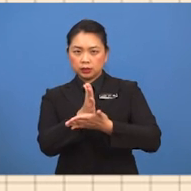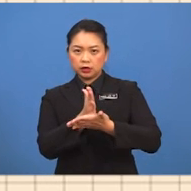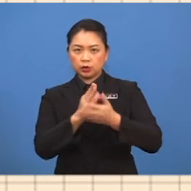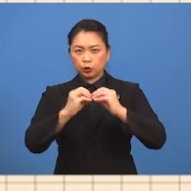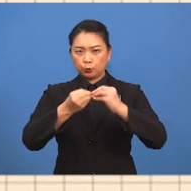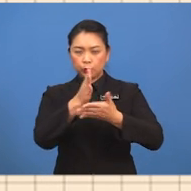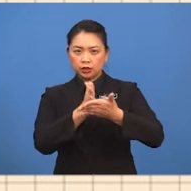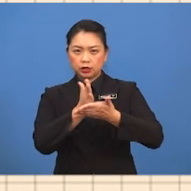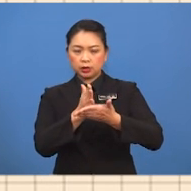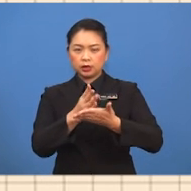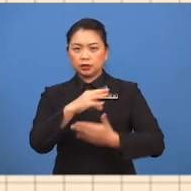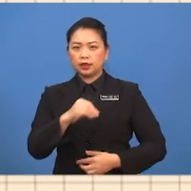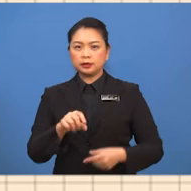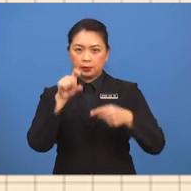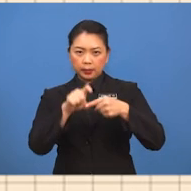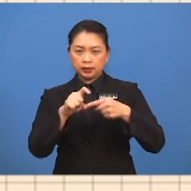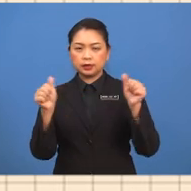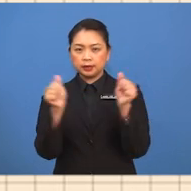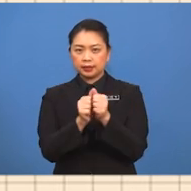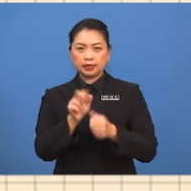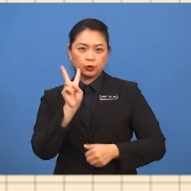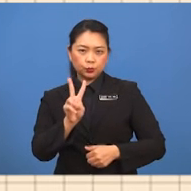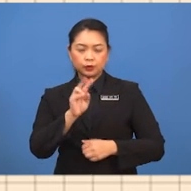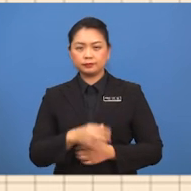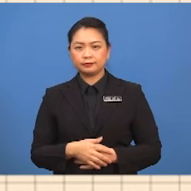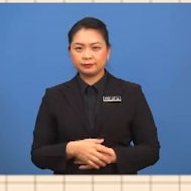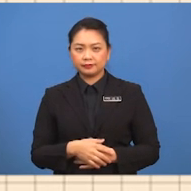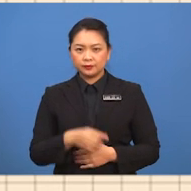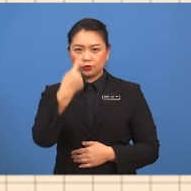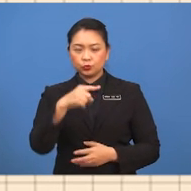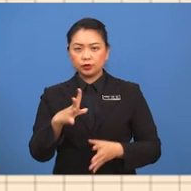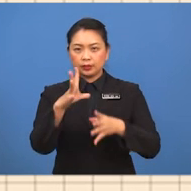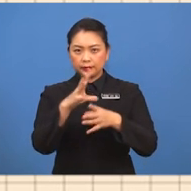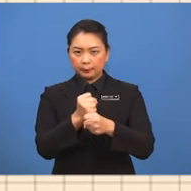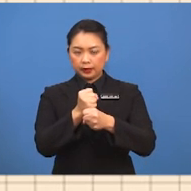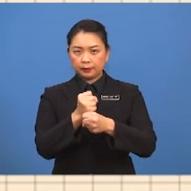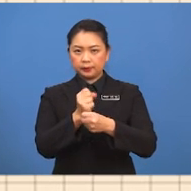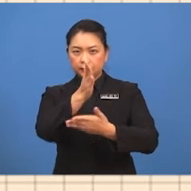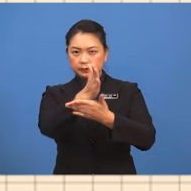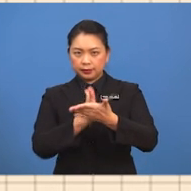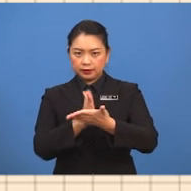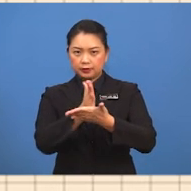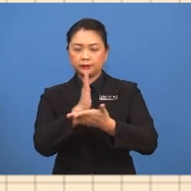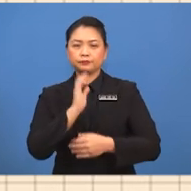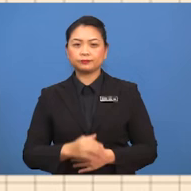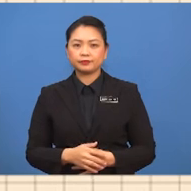tengah-tengah dan dibahagikan dengan dua untuk mendapatkan median.